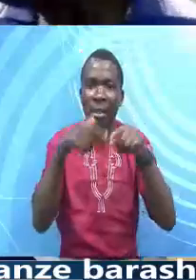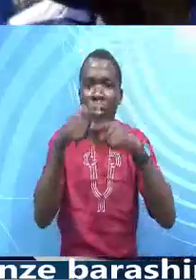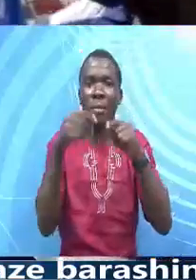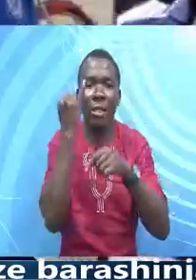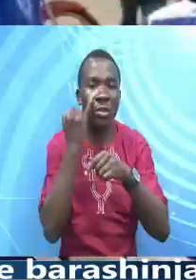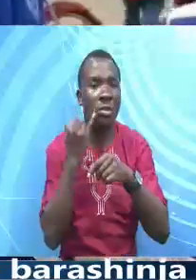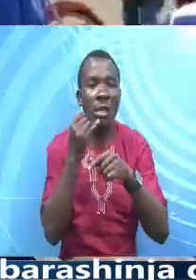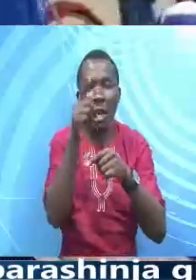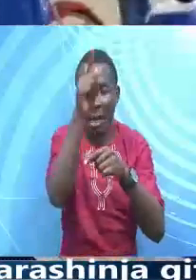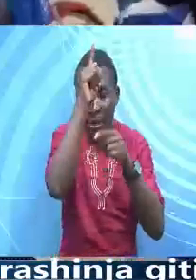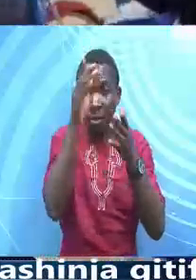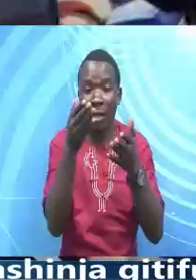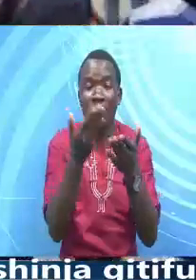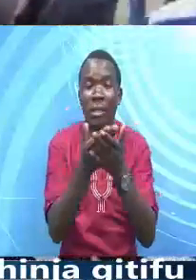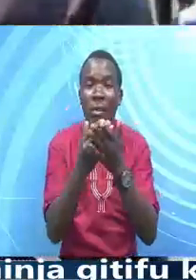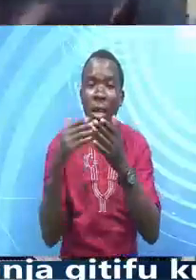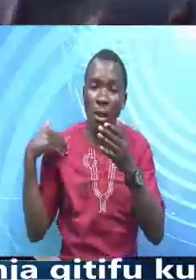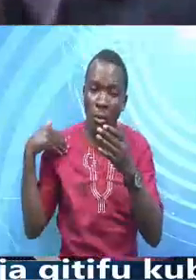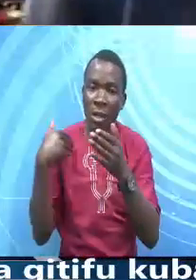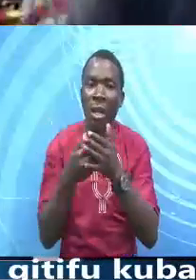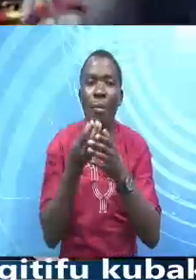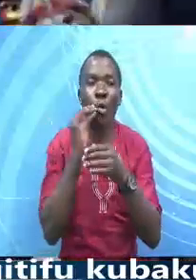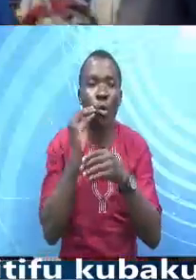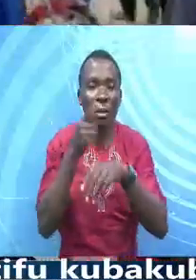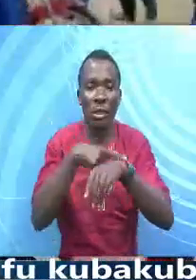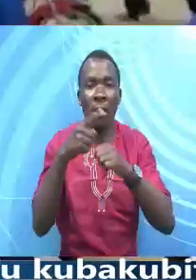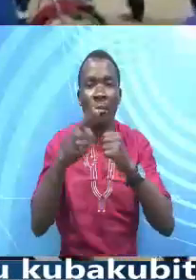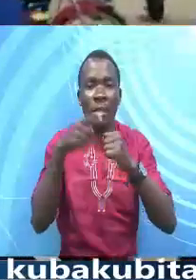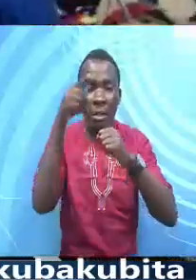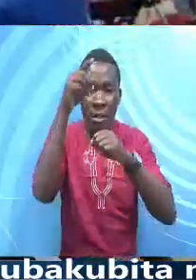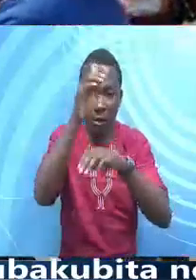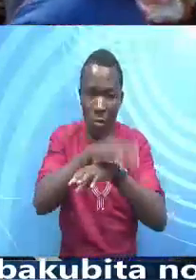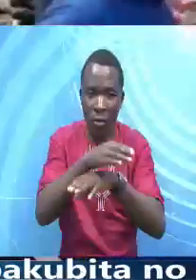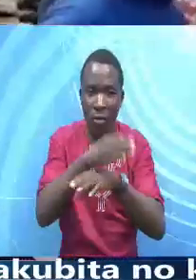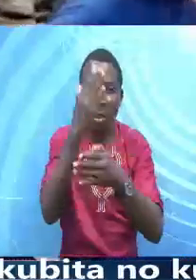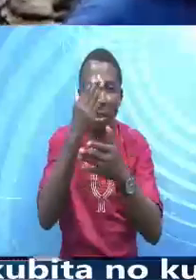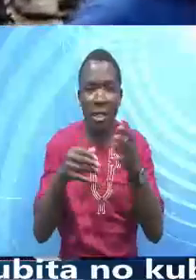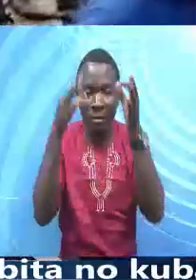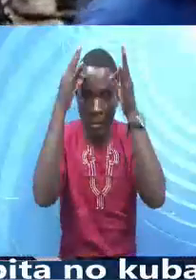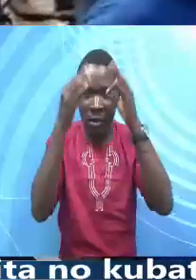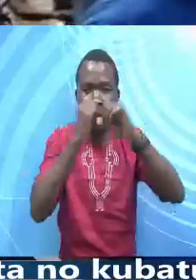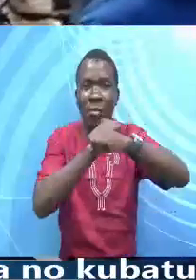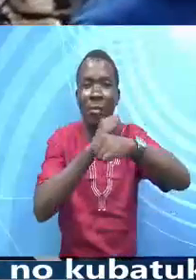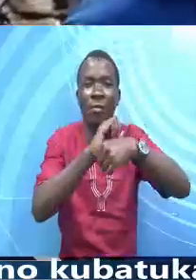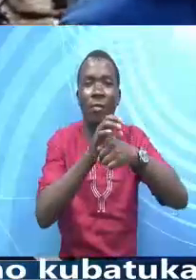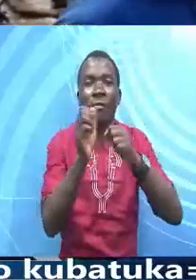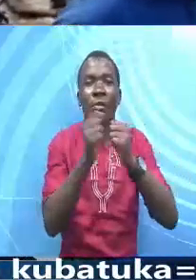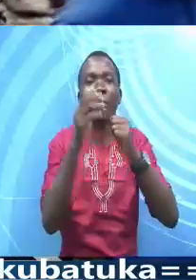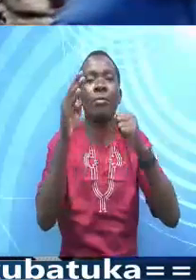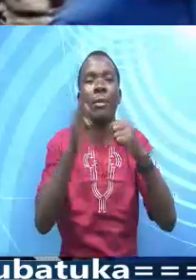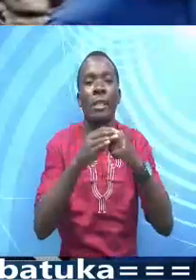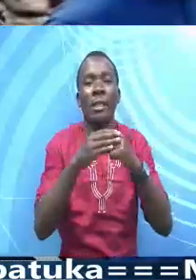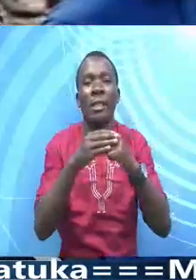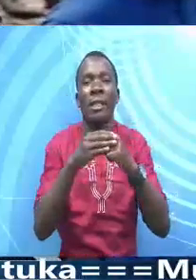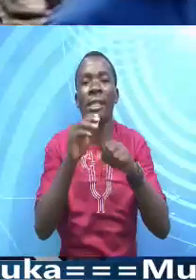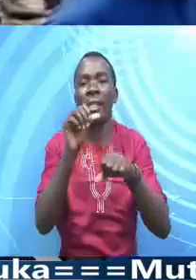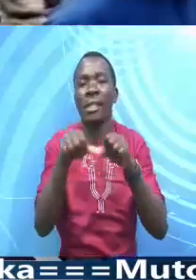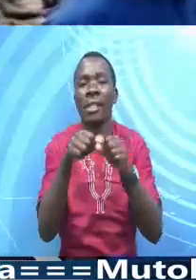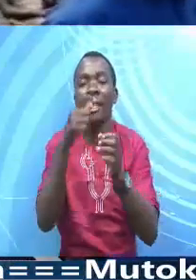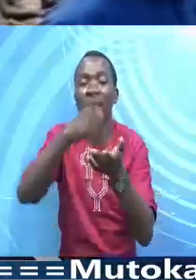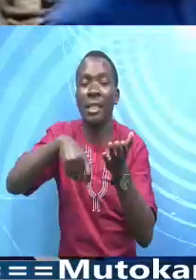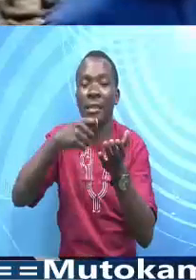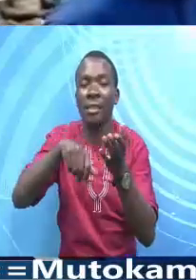abaturage bagasabwa kugera mu rugo ku isaha 12 z'umugoroba nka bimwe mu ngamba z'ubwirinzi bw'ikirezo cya COVID-19 kikijyanye n'imisoro